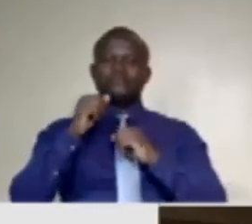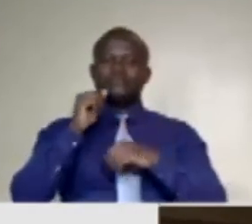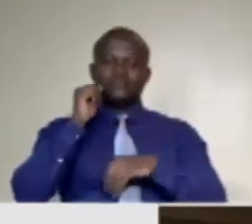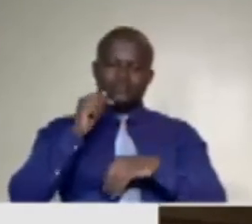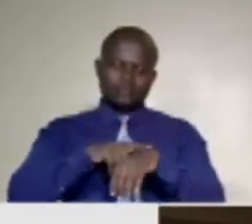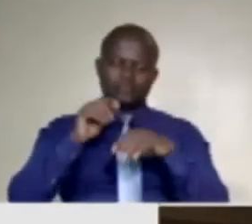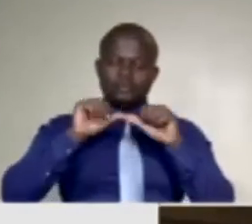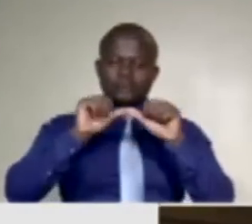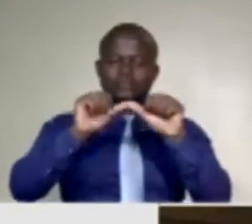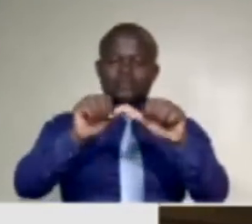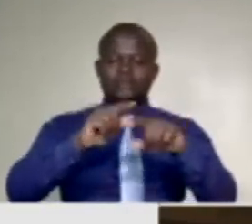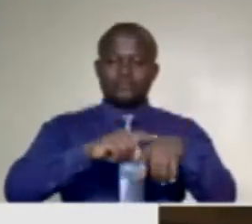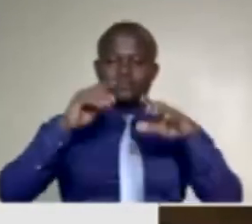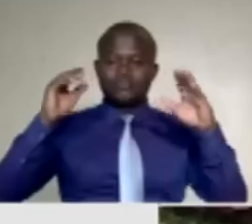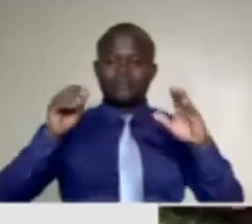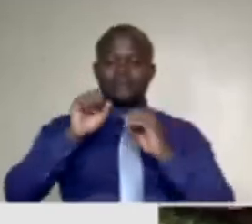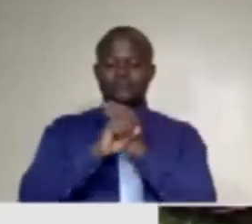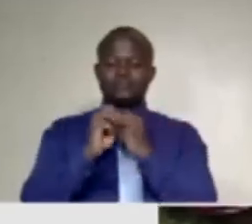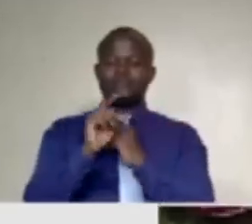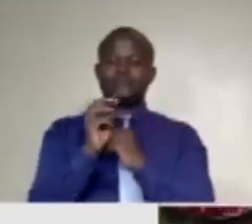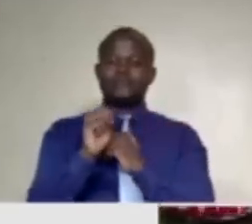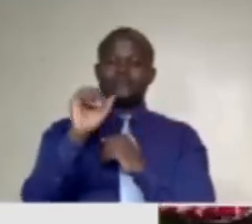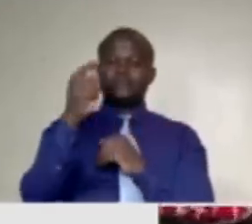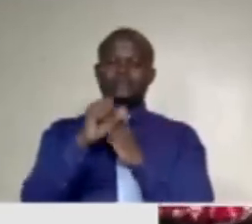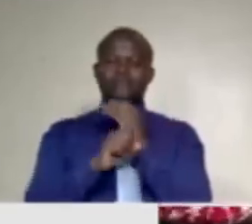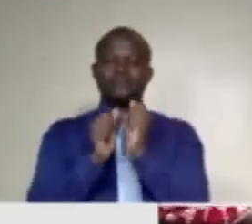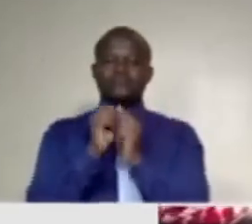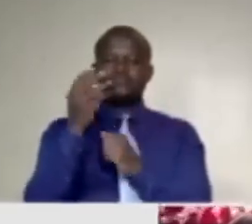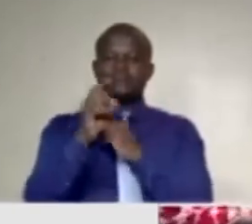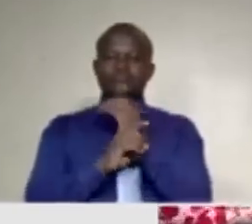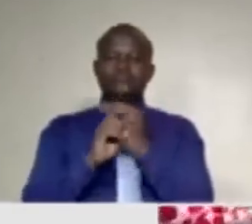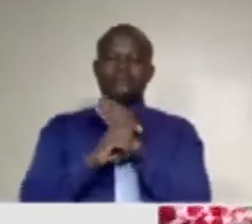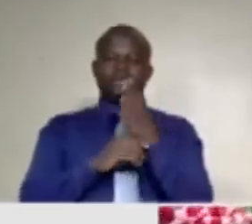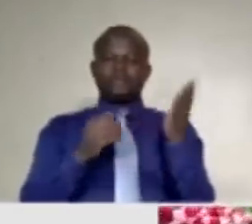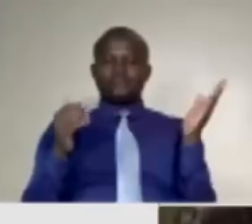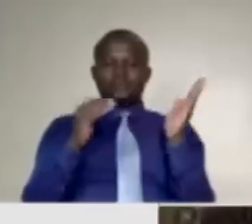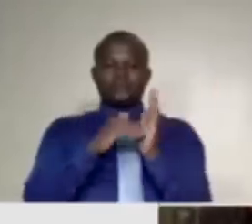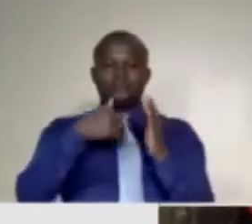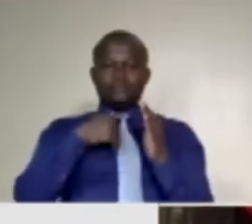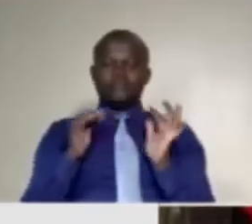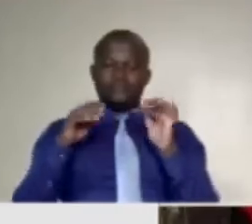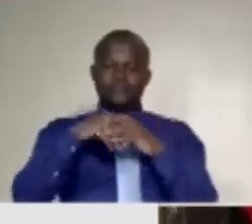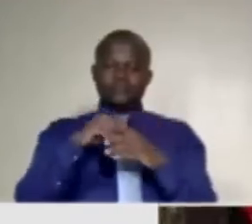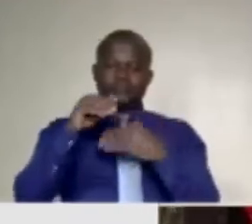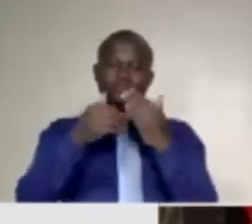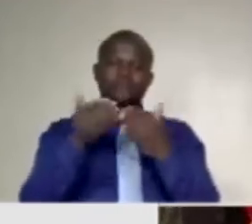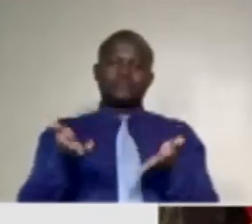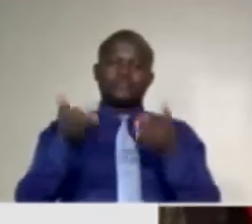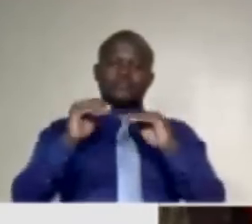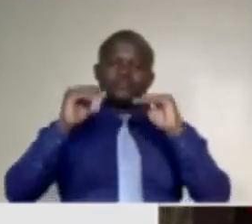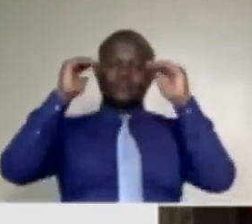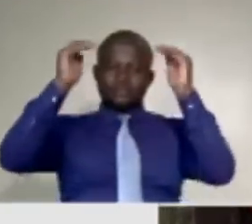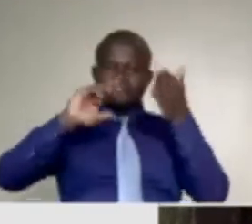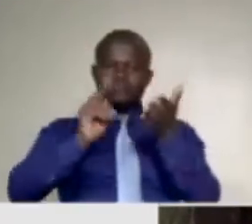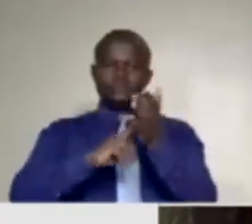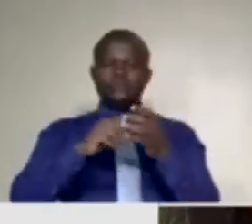Ejo Heza byatumye umurenge wa Mukama uza kwisonga mu mirenge 14 igize aka karere mu kugira ubwitabire buri hejuru ibintu